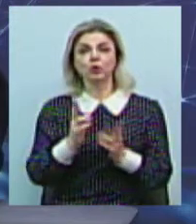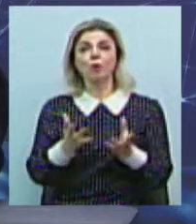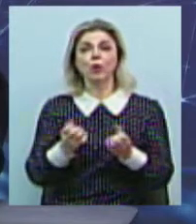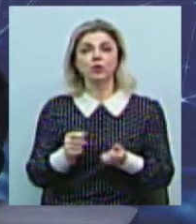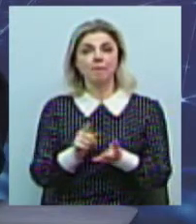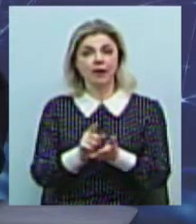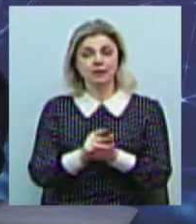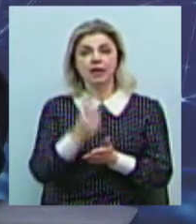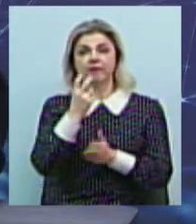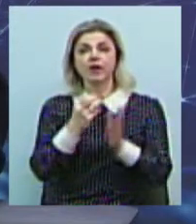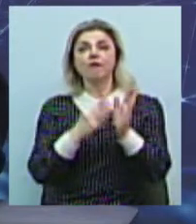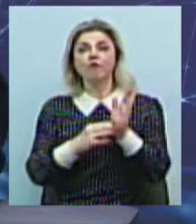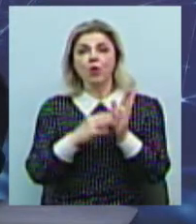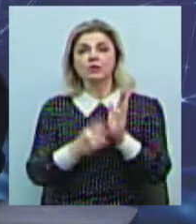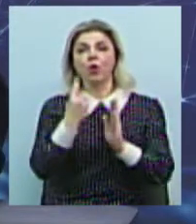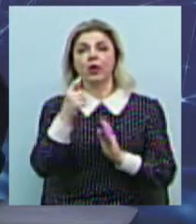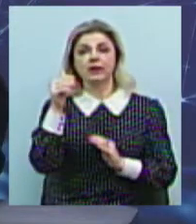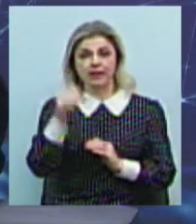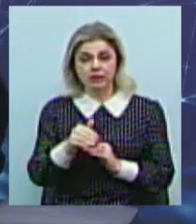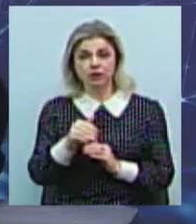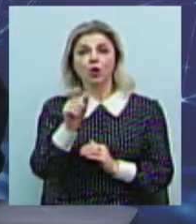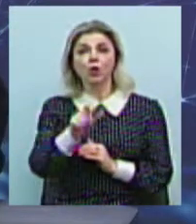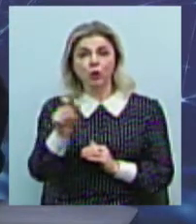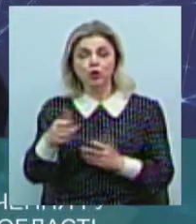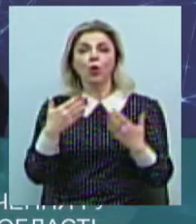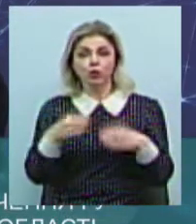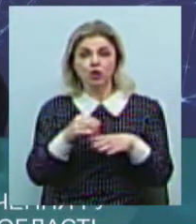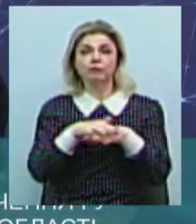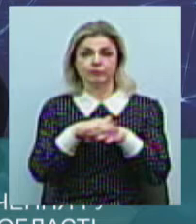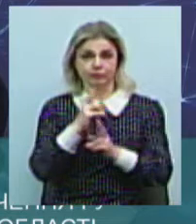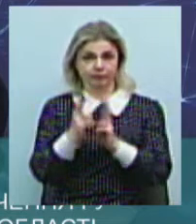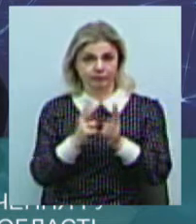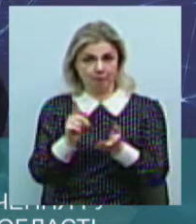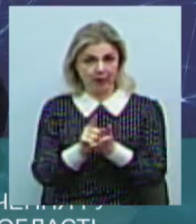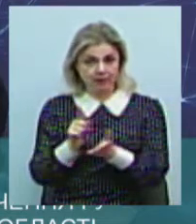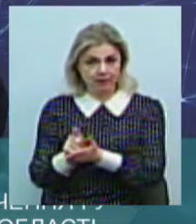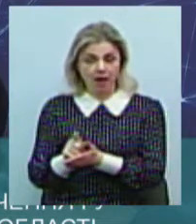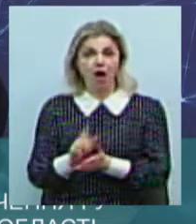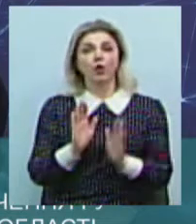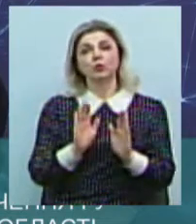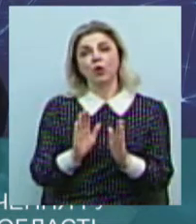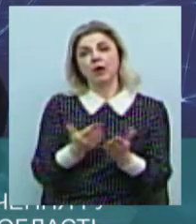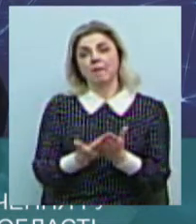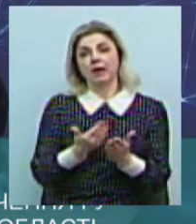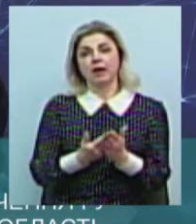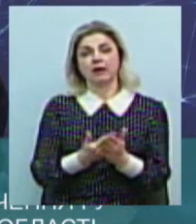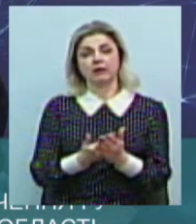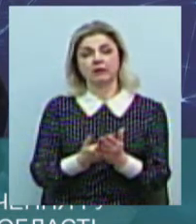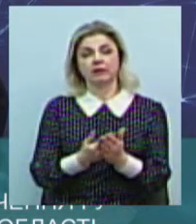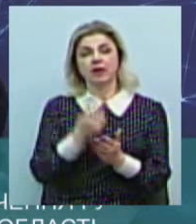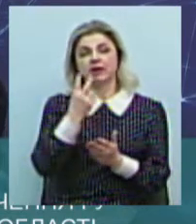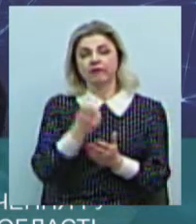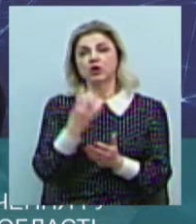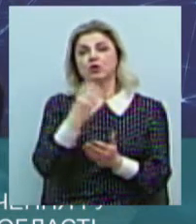пенсію, 281 тисячі ми перерахували ці пенсії. Але тільки десь близько